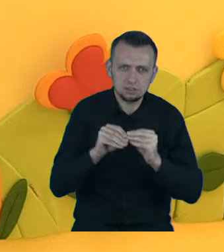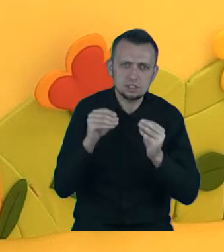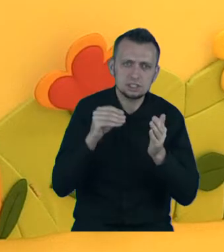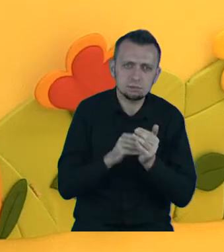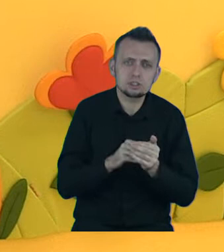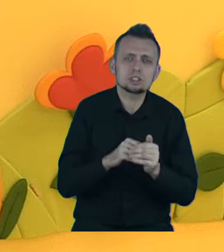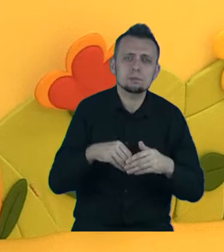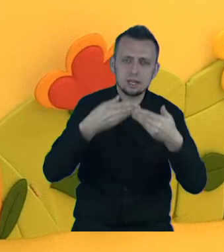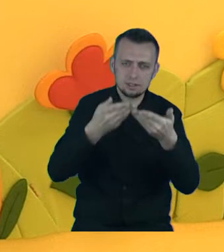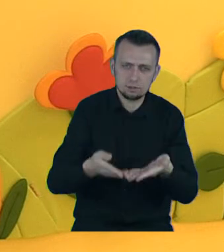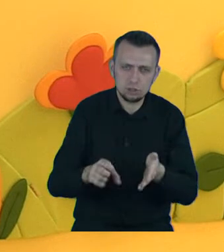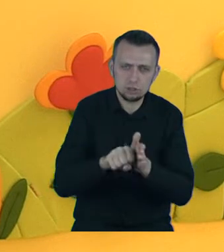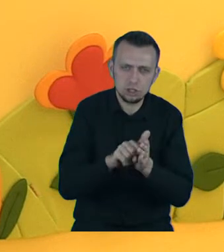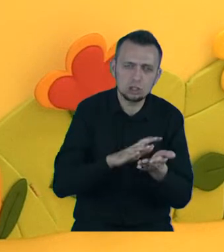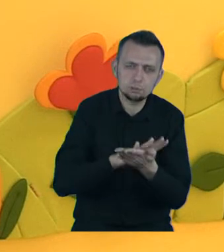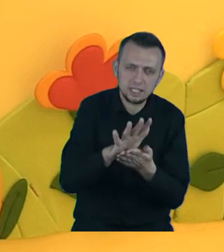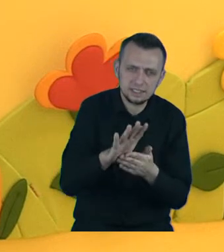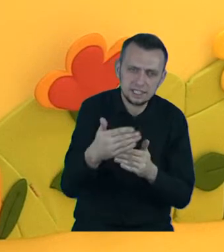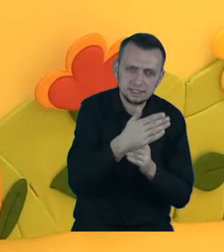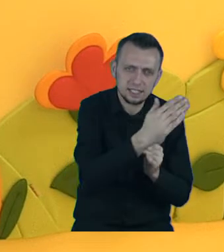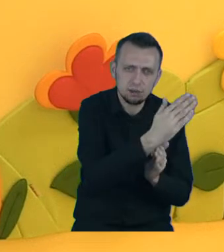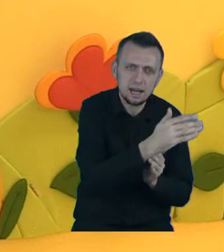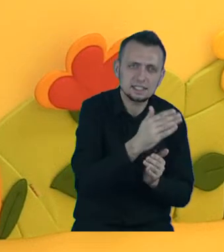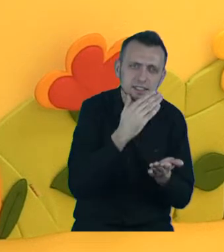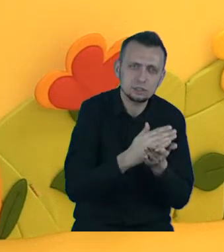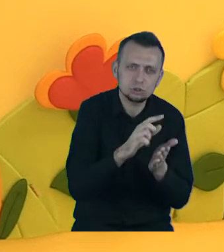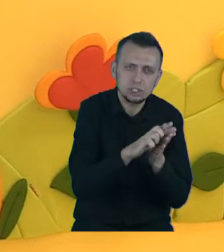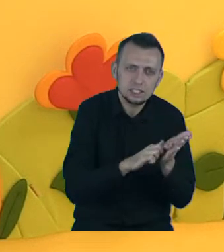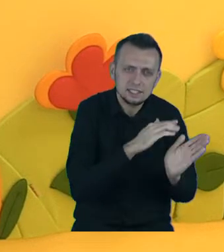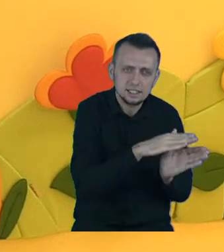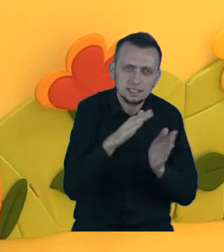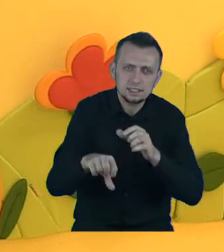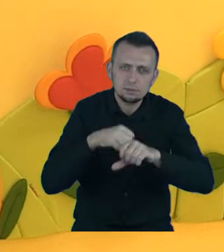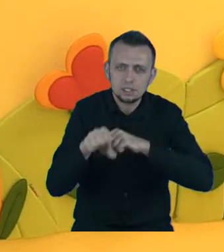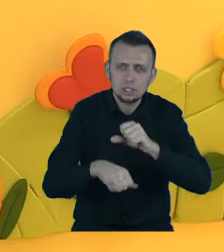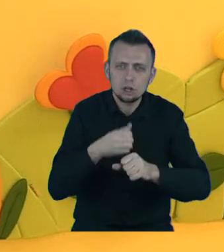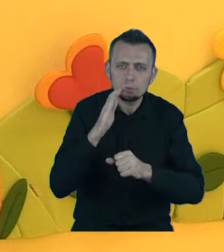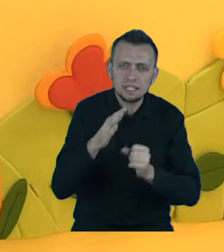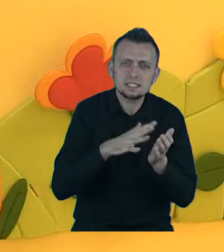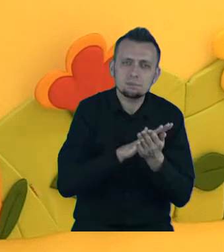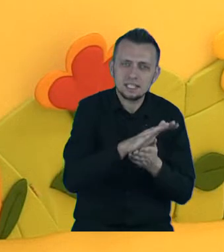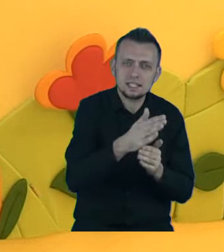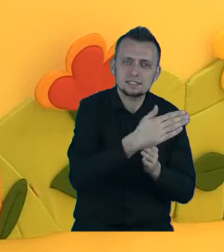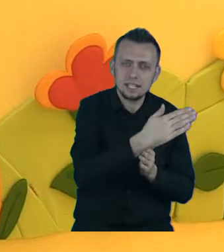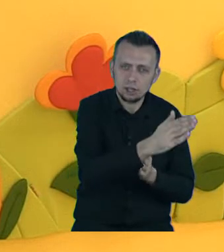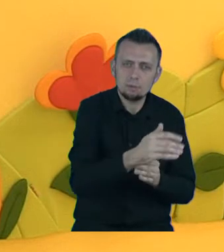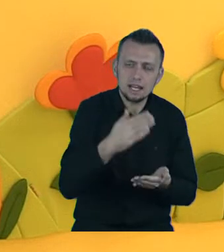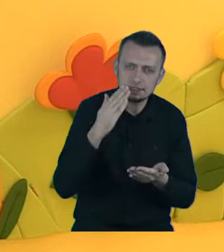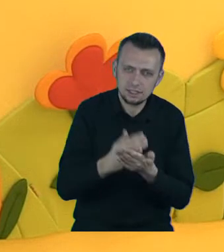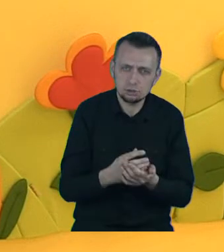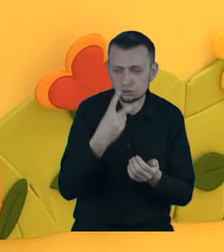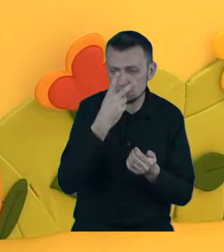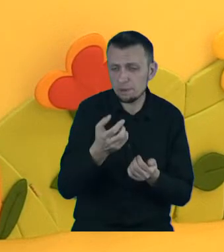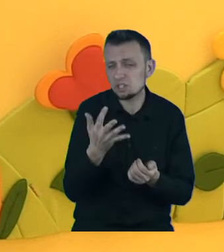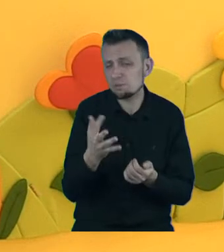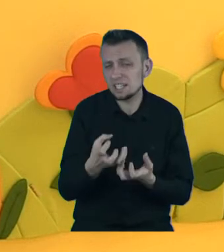marca będzie trwał nabór na przyszły rok, na wrzesień. Zobaczymy, ile wtedy kiedy będziemy mieć chętnych. No i to tutaj według już regulaminu